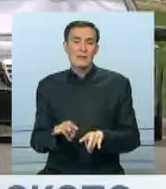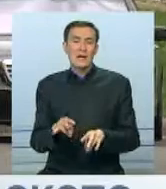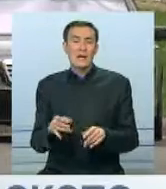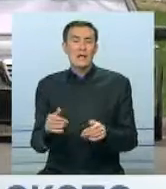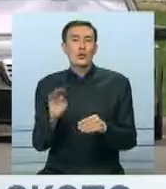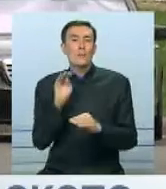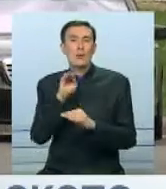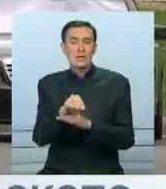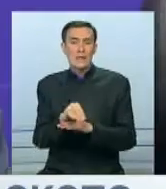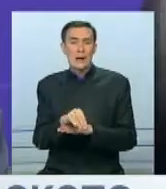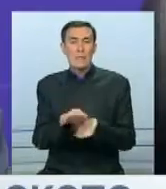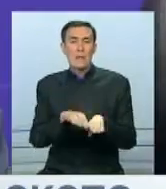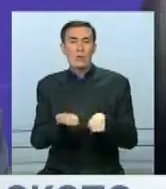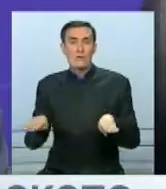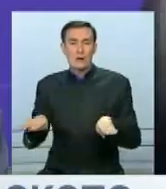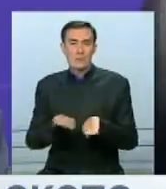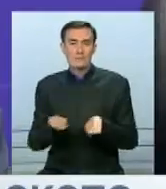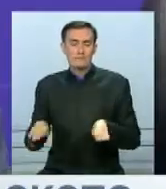перехватывающих парковках.